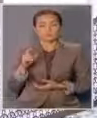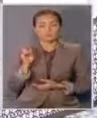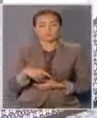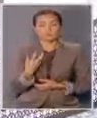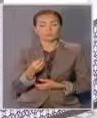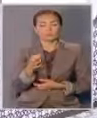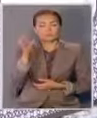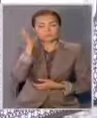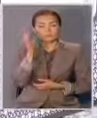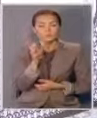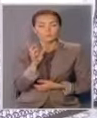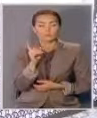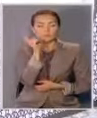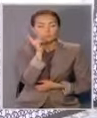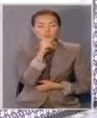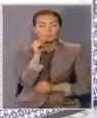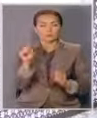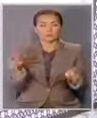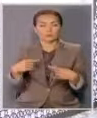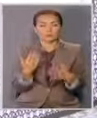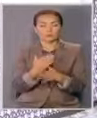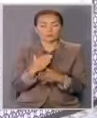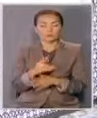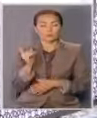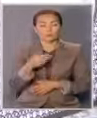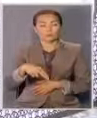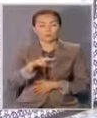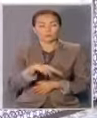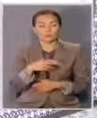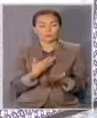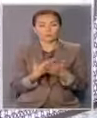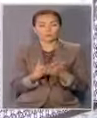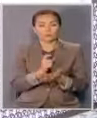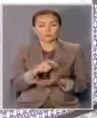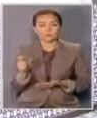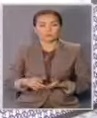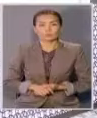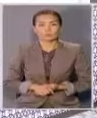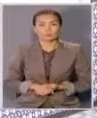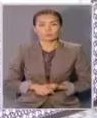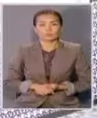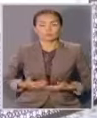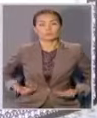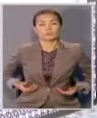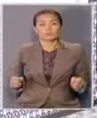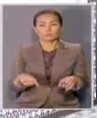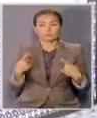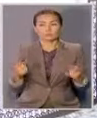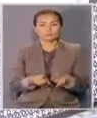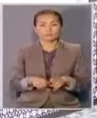Бұл мешіт тікелей қоғамның дамуына, рухани адамдардың